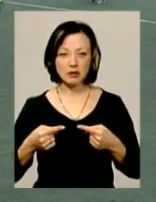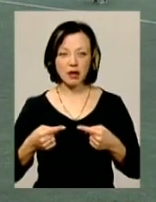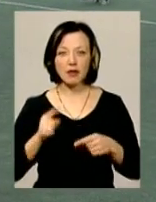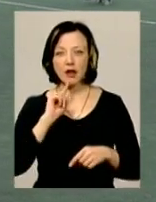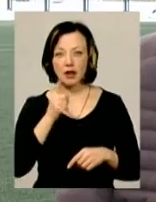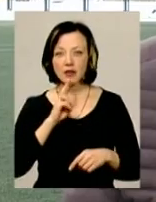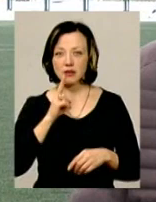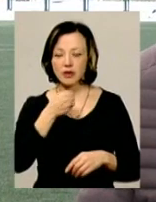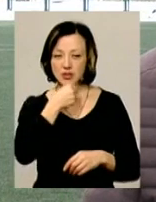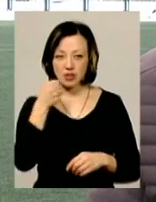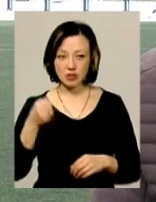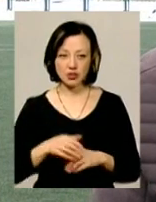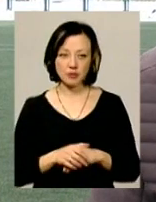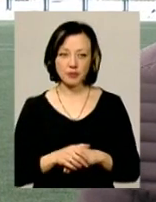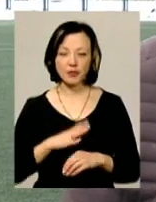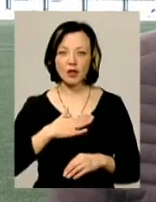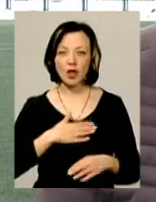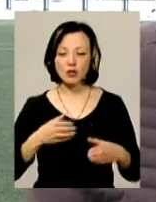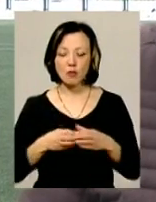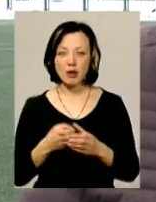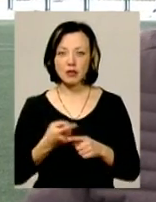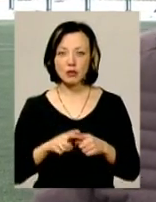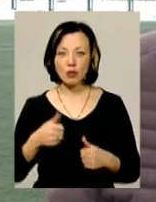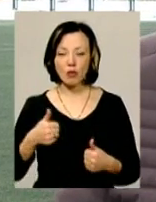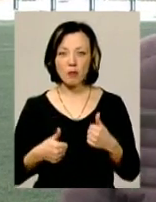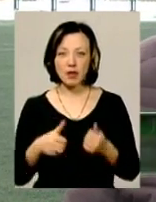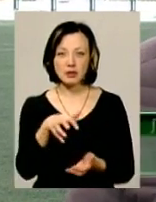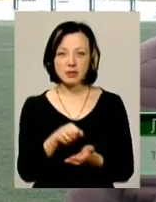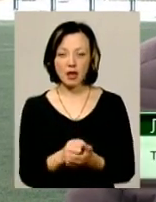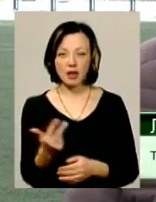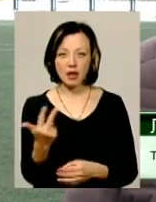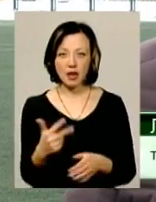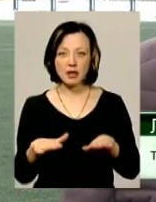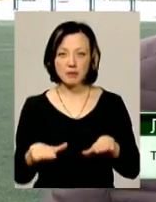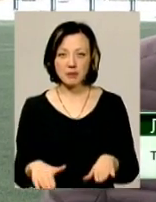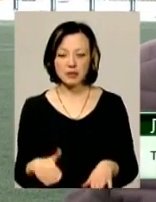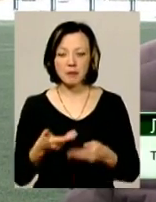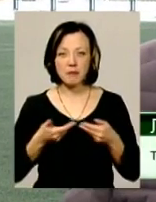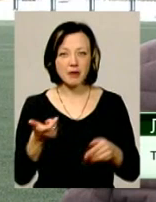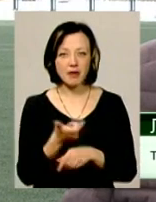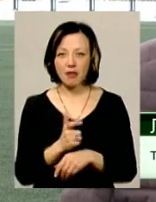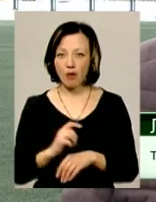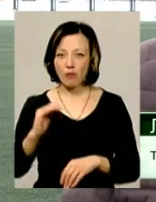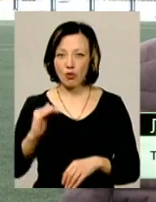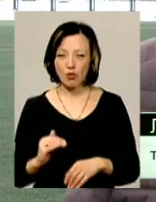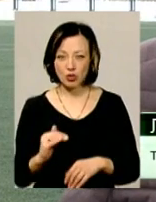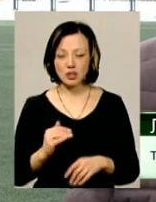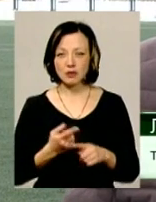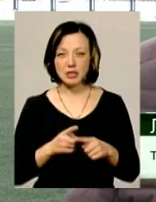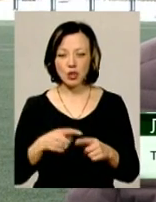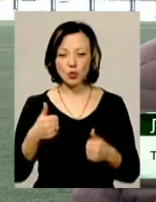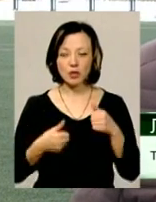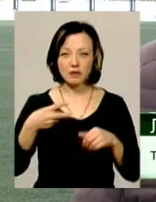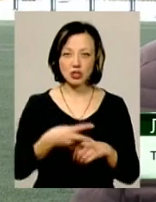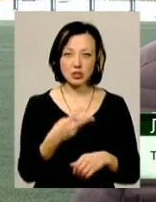старшими. Наша команда на цьому турнірі зайняла 3-є місце. Ми наймолодші, бо це турнір по